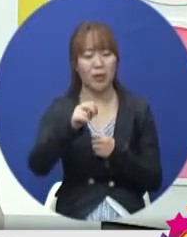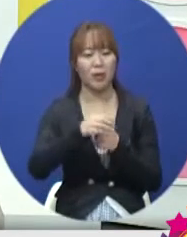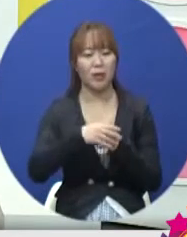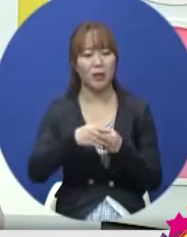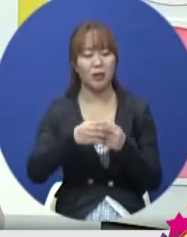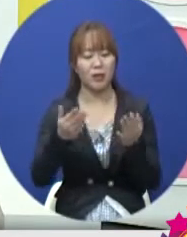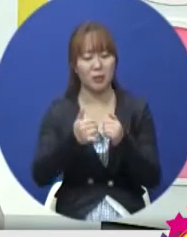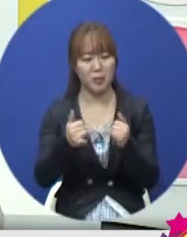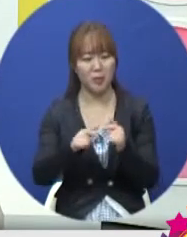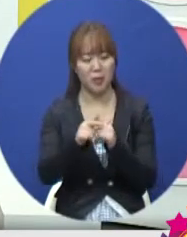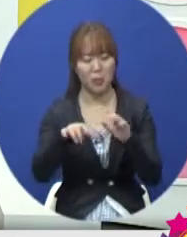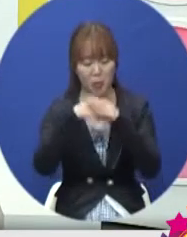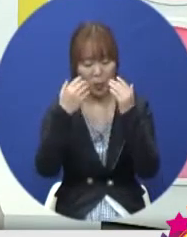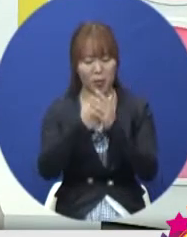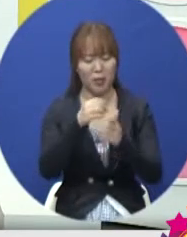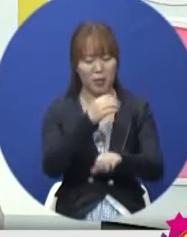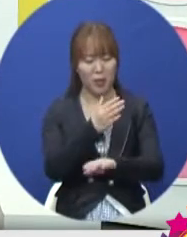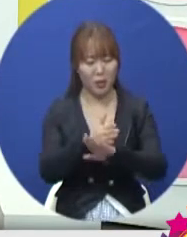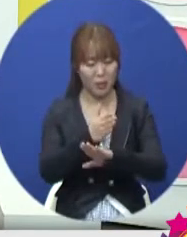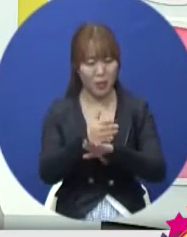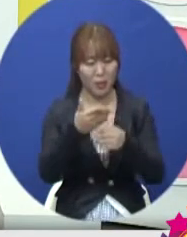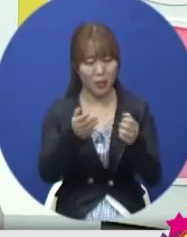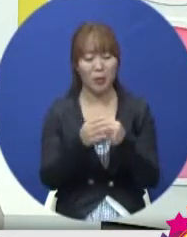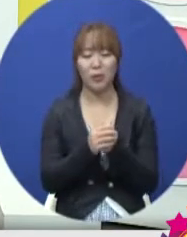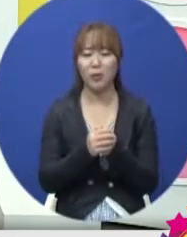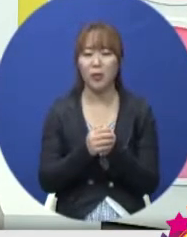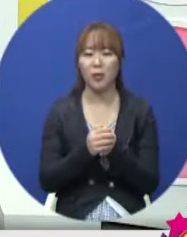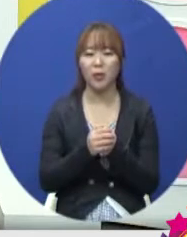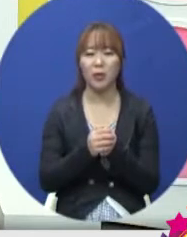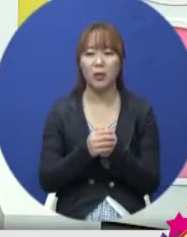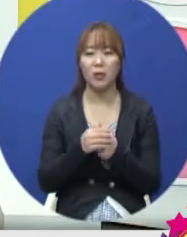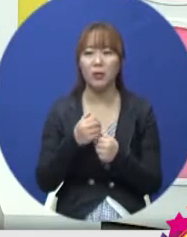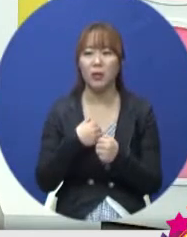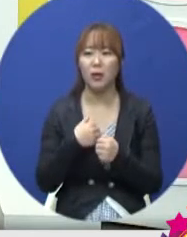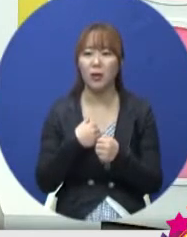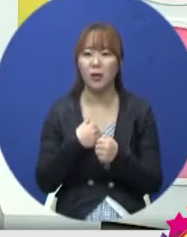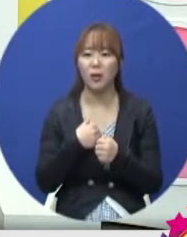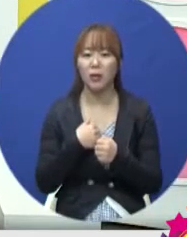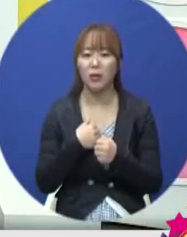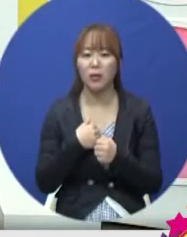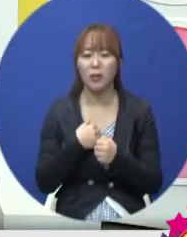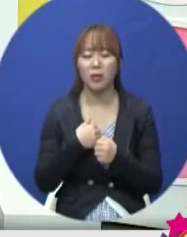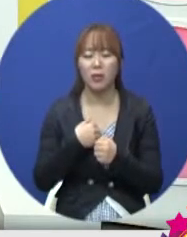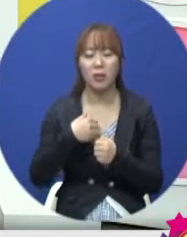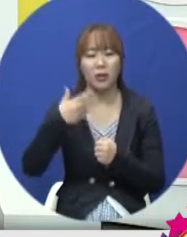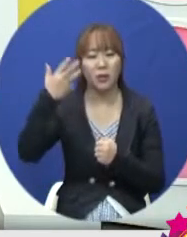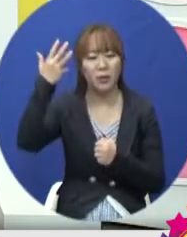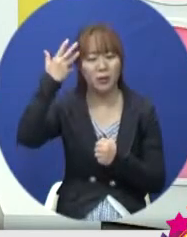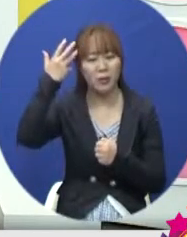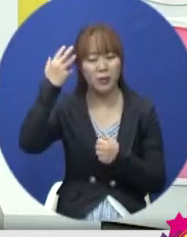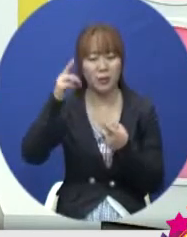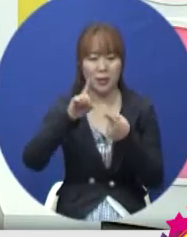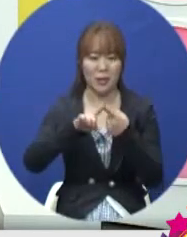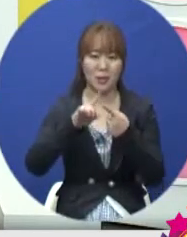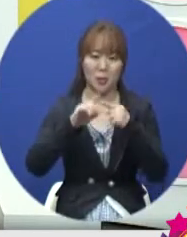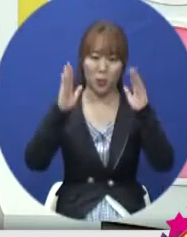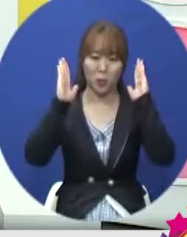종사자들 여러분들인데 감사드리고 제가 이 철학에 대해서 조금 공부를 했거든. 네.